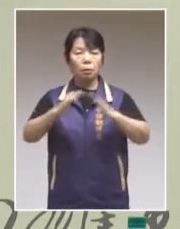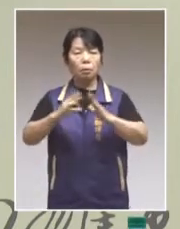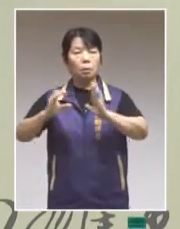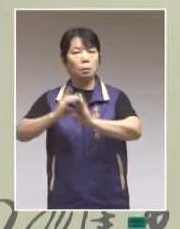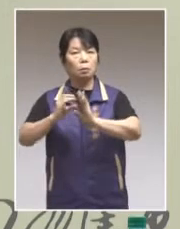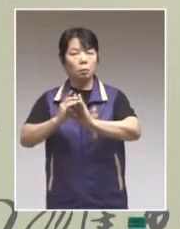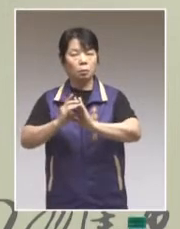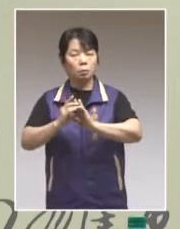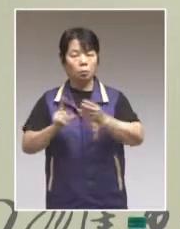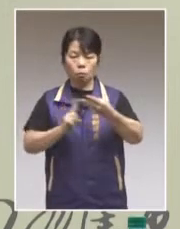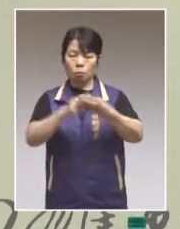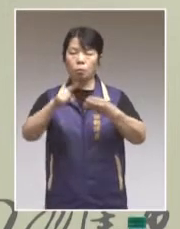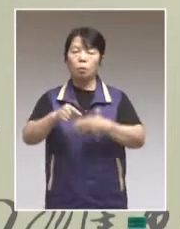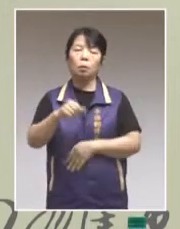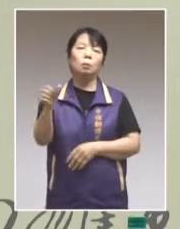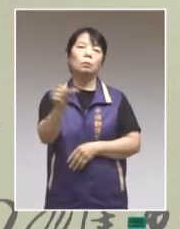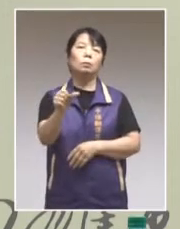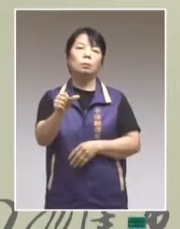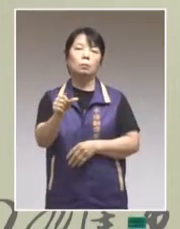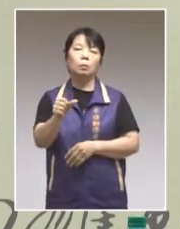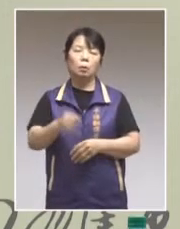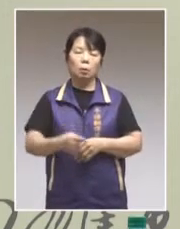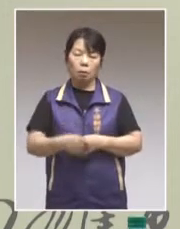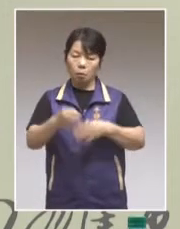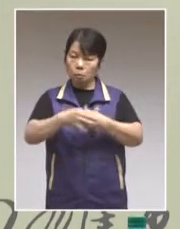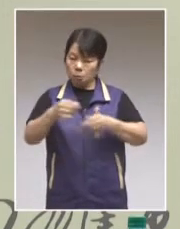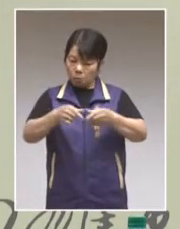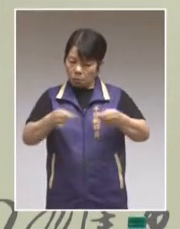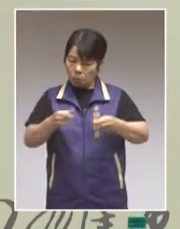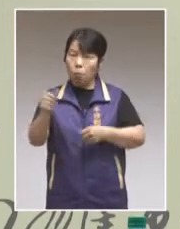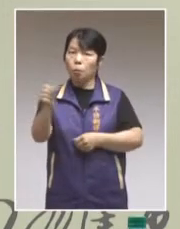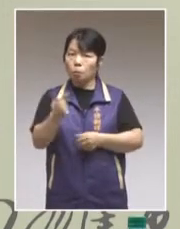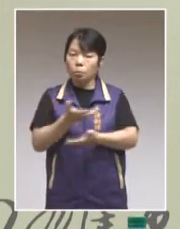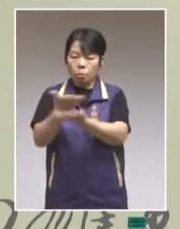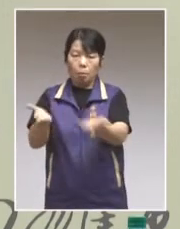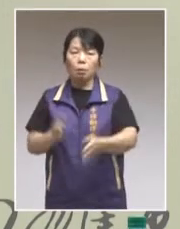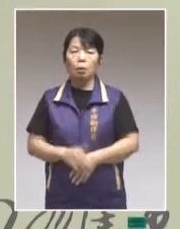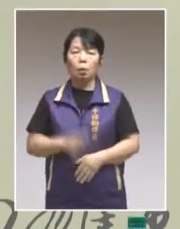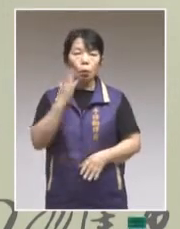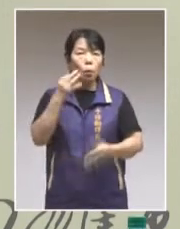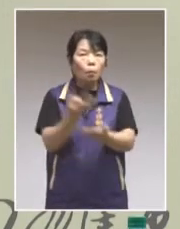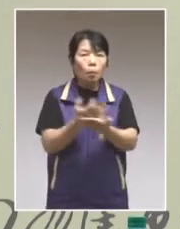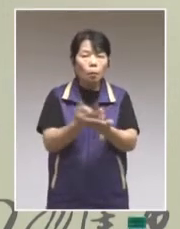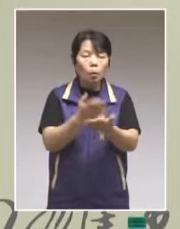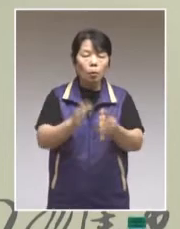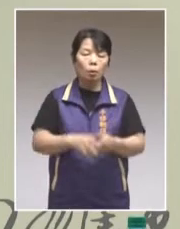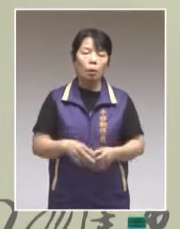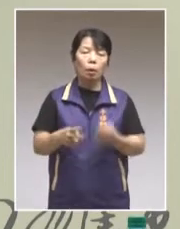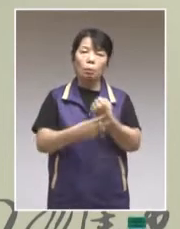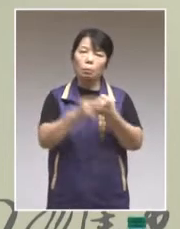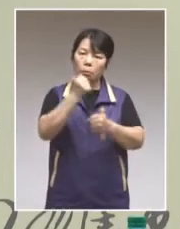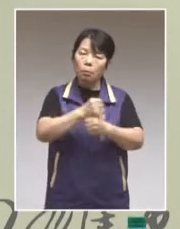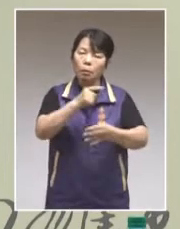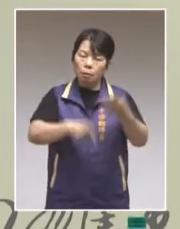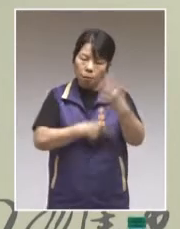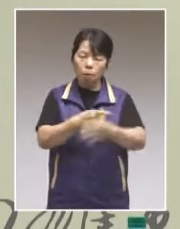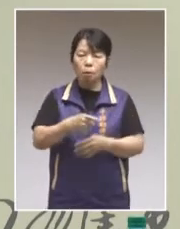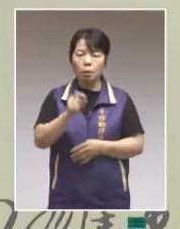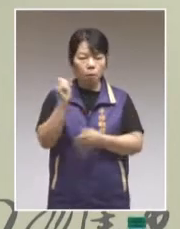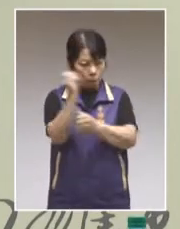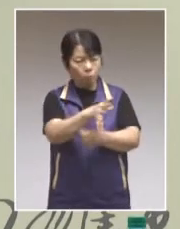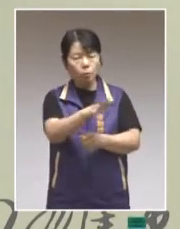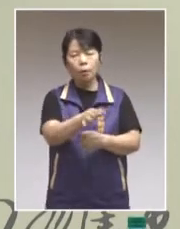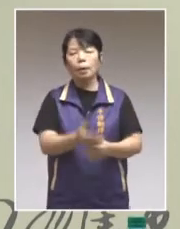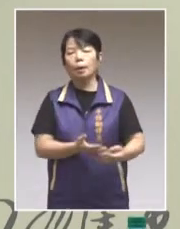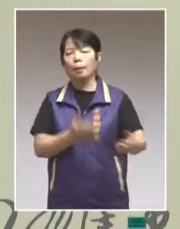位就发5支。好，那你只要真的不足的时候，那你跟李干事讲我们再补送。好，但是原则上我们就家户就是